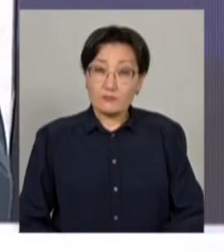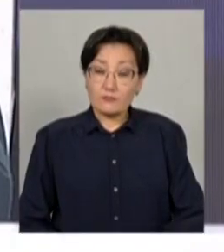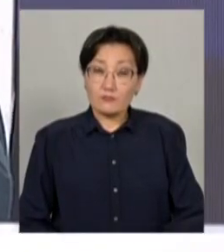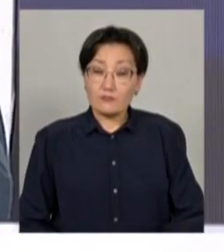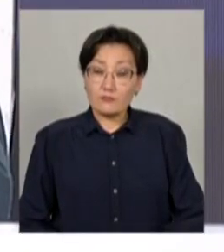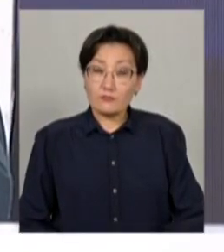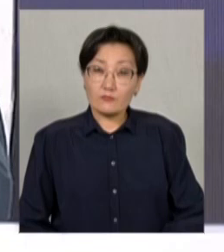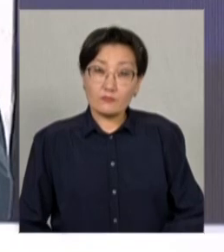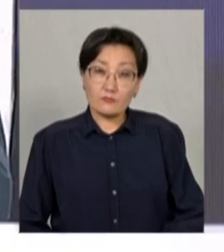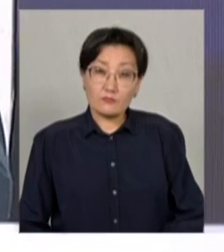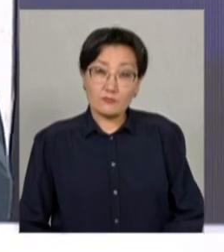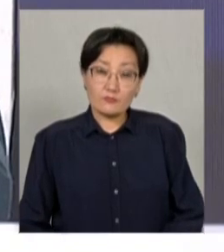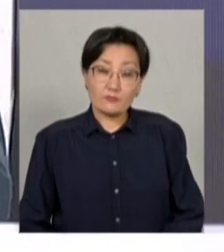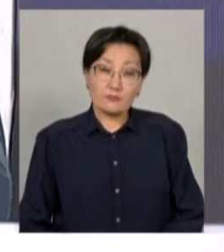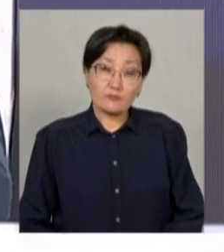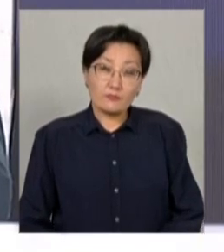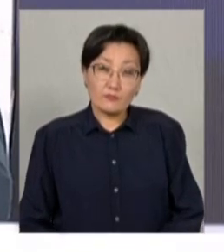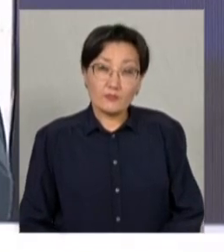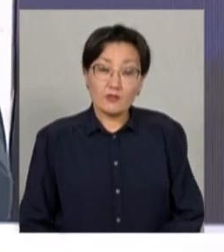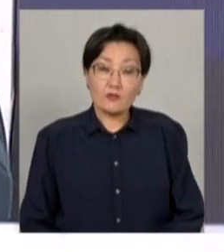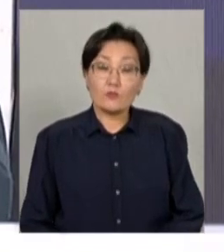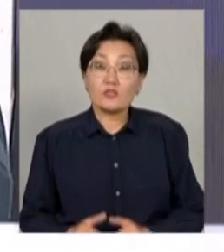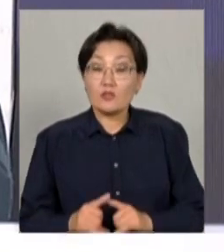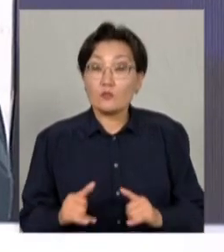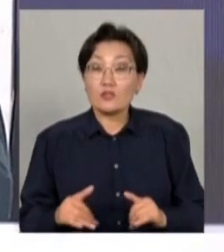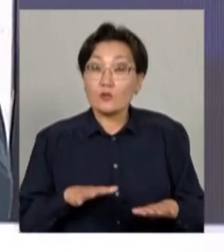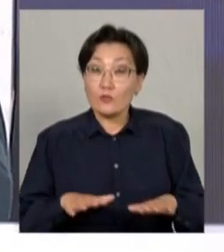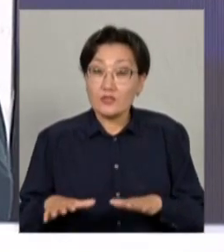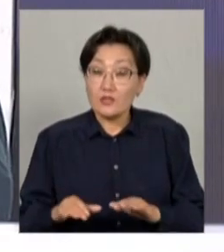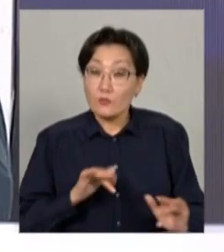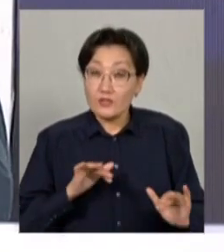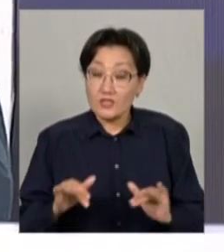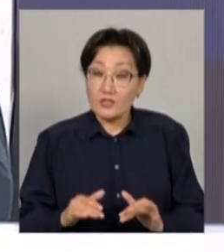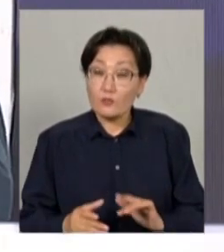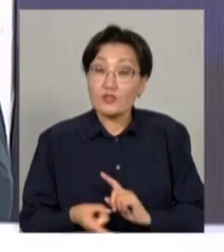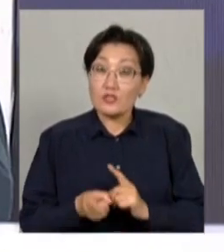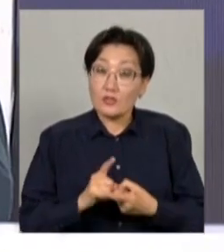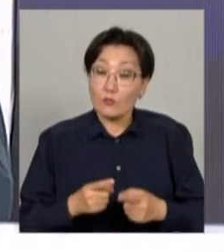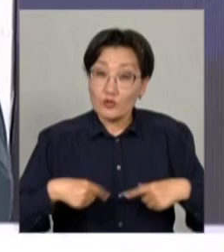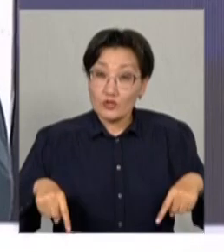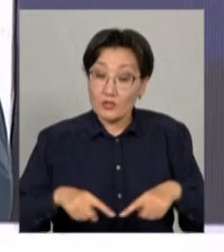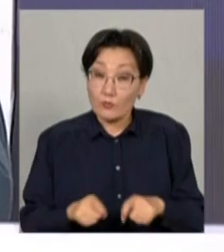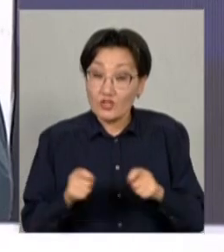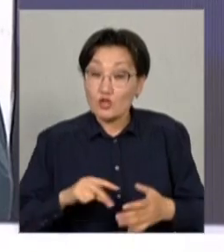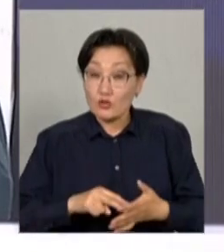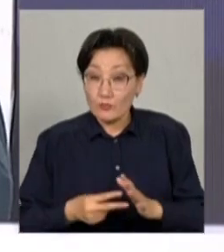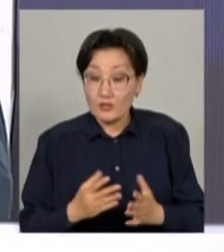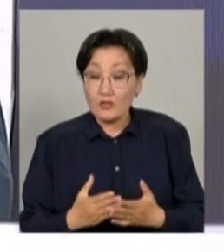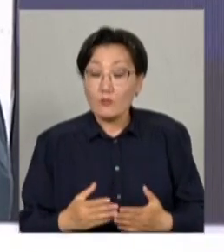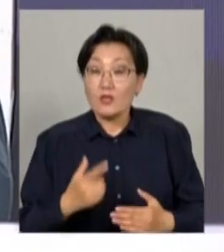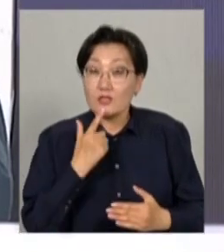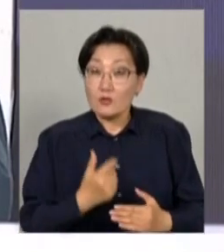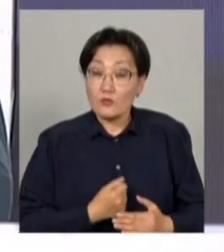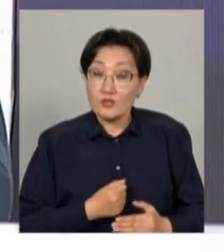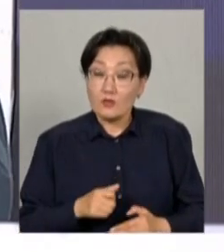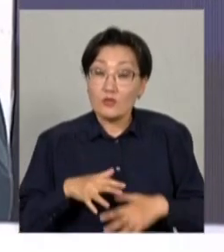Целью отработки вопроса межведомственного взаимодействия. Урбанизацияланған жерлердегі іс-қимылға бейімделген бөлімшелерді құру жоспарланған. Десанттық